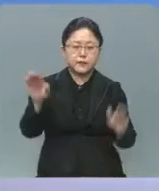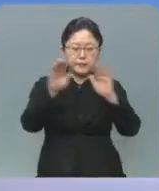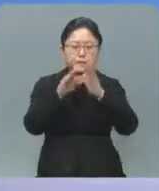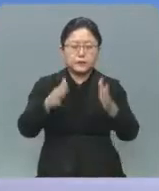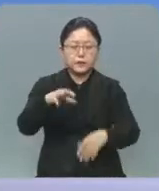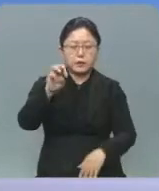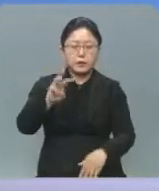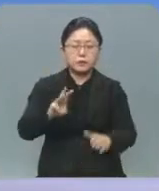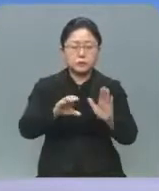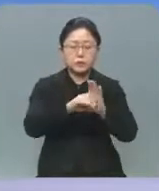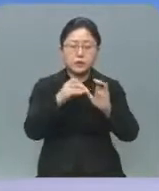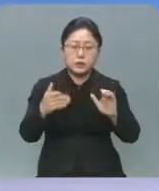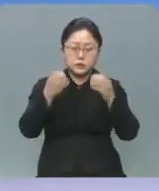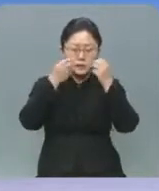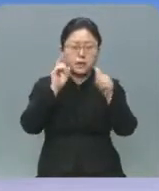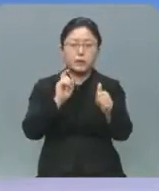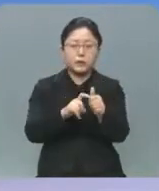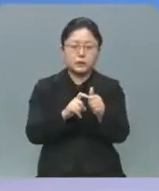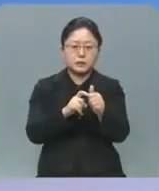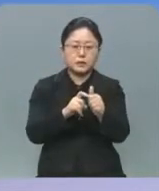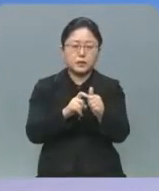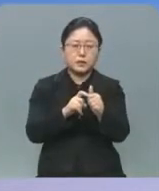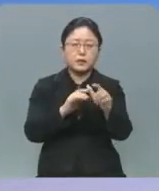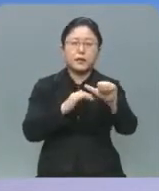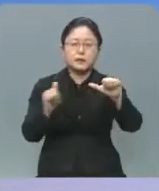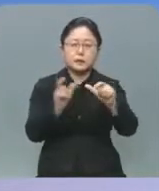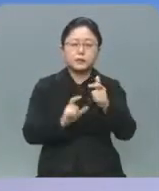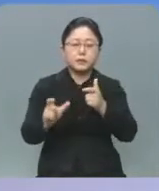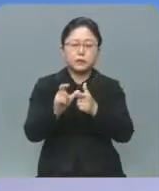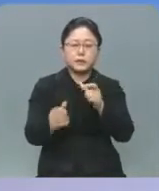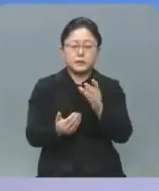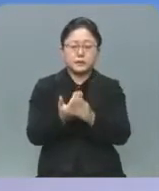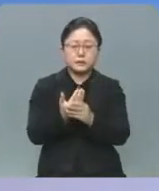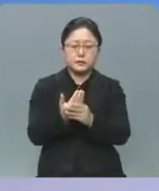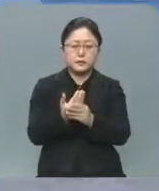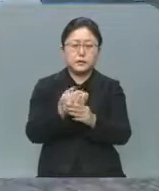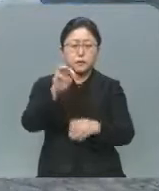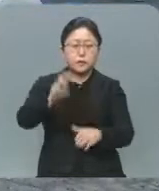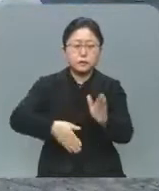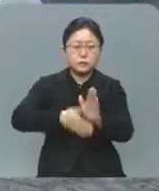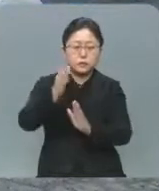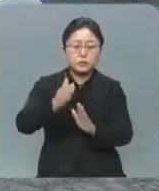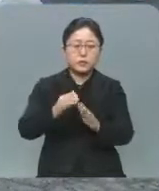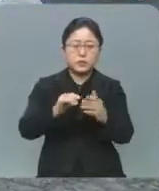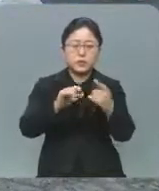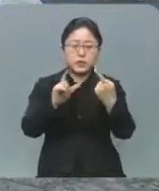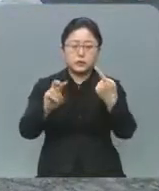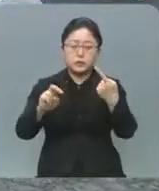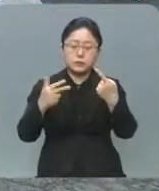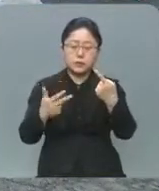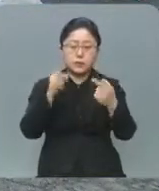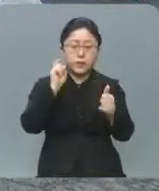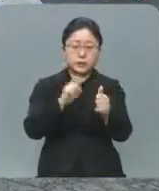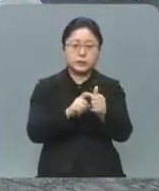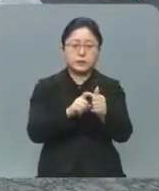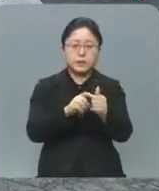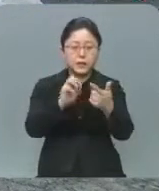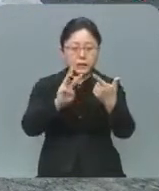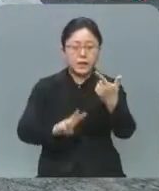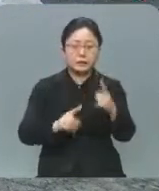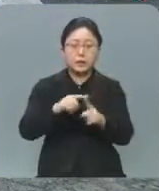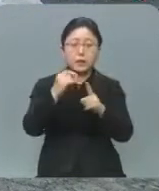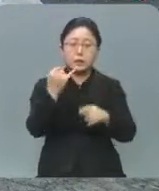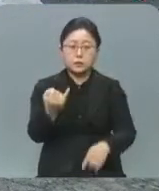광주 지역 코로나19 신규 확진자가 5명이 추가되었습니다. 광주시는 지난달 27일 확진된 나주의